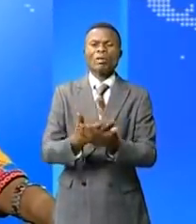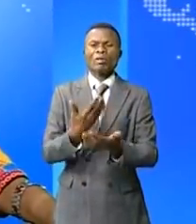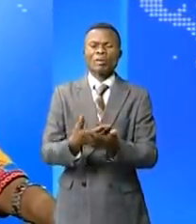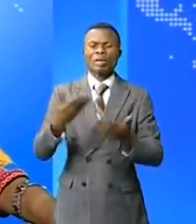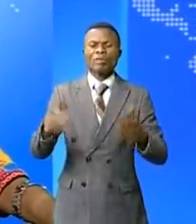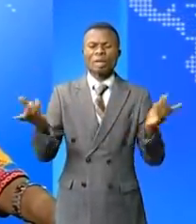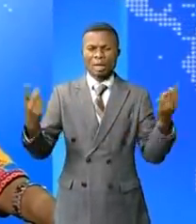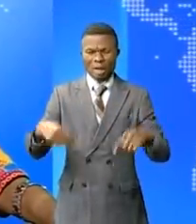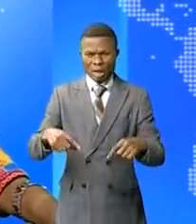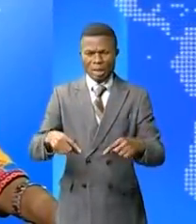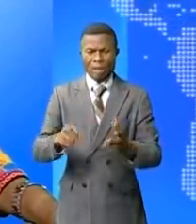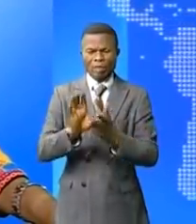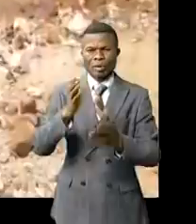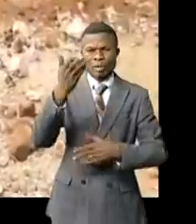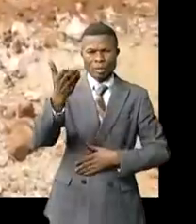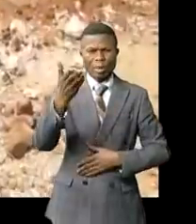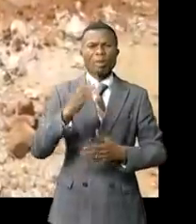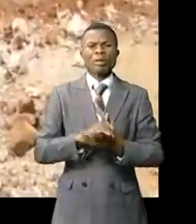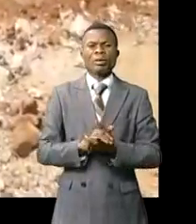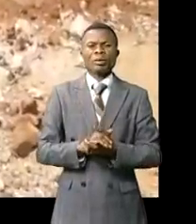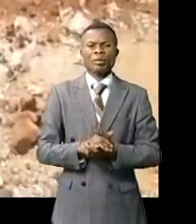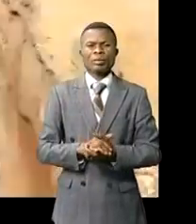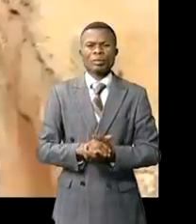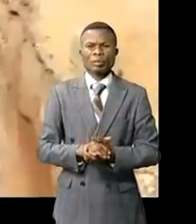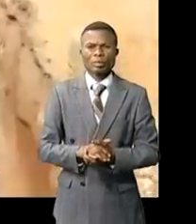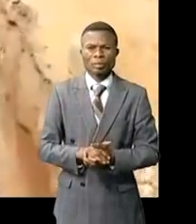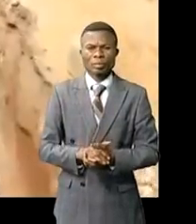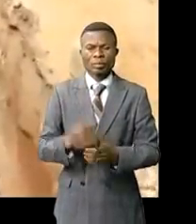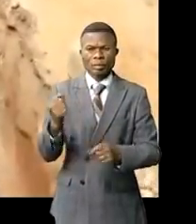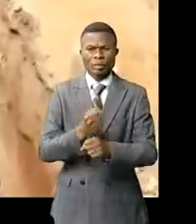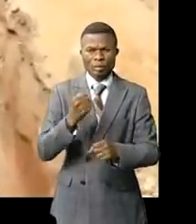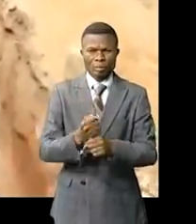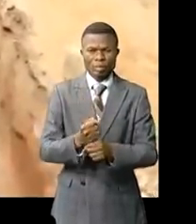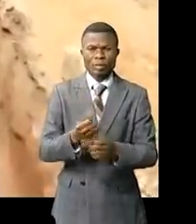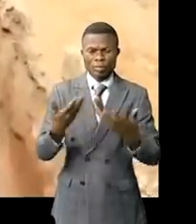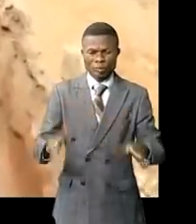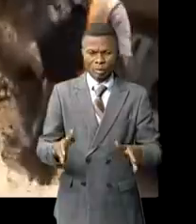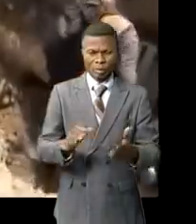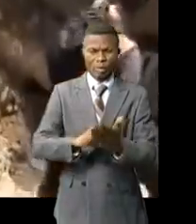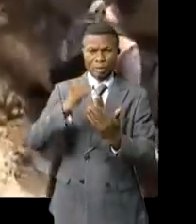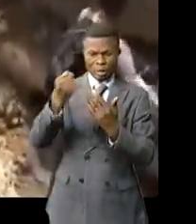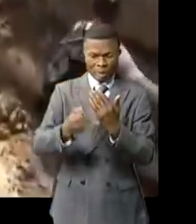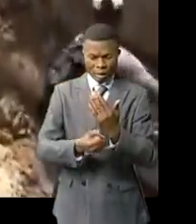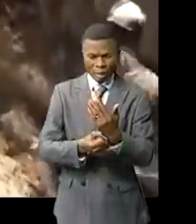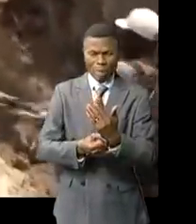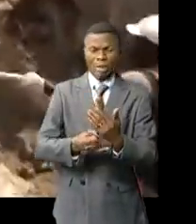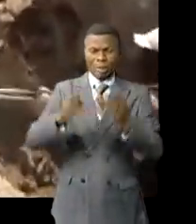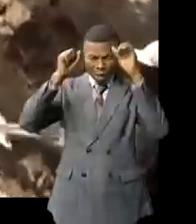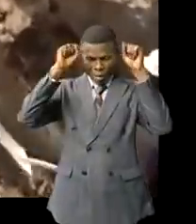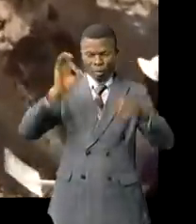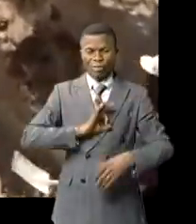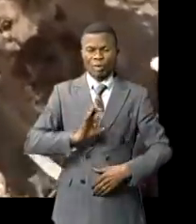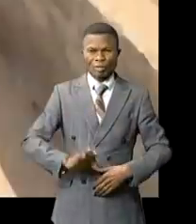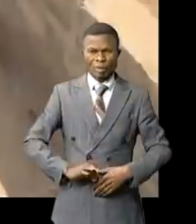l'entreprise qui exécute ces travaux. Sans suivi permanent, est un travail bâclé, dit-on. Le projet télégéleux de chef de l'État Félix Antoine